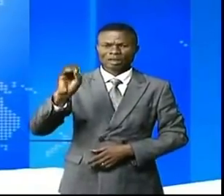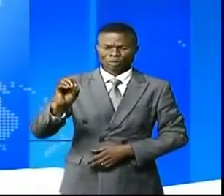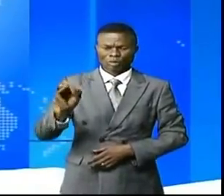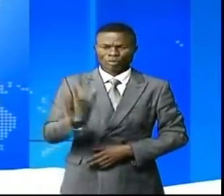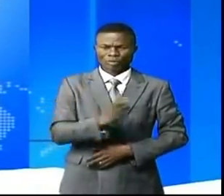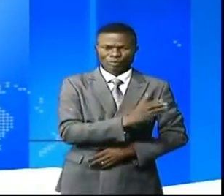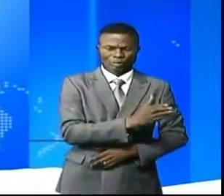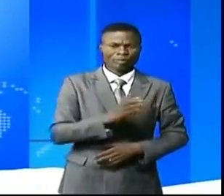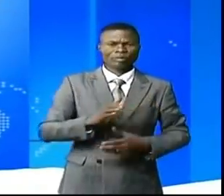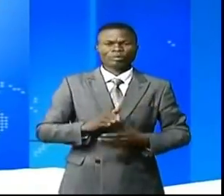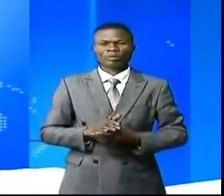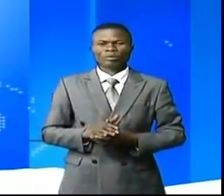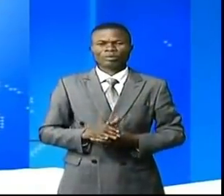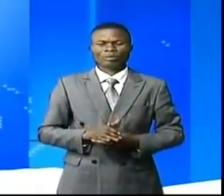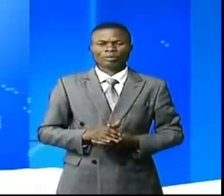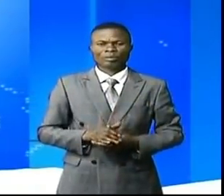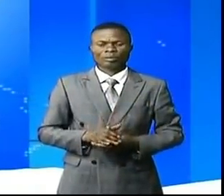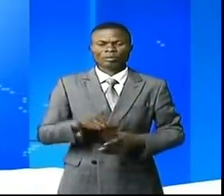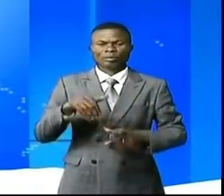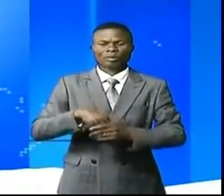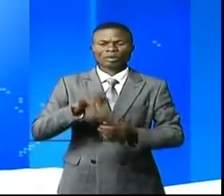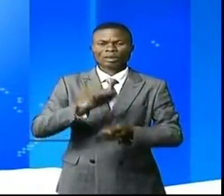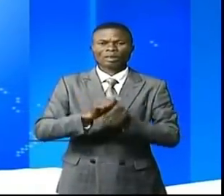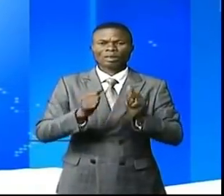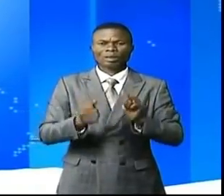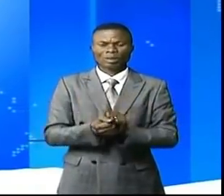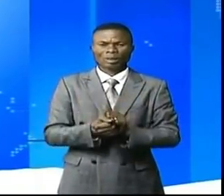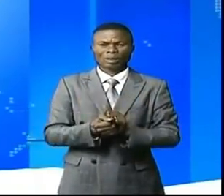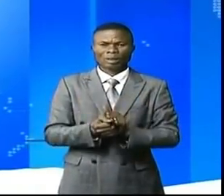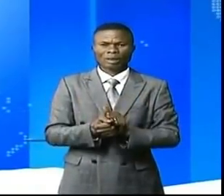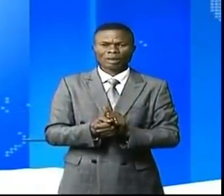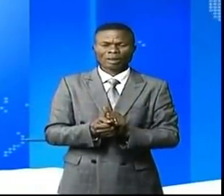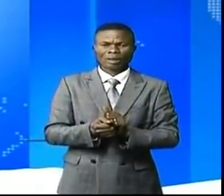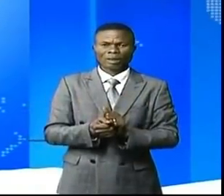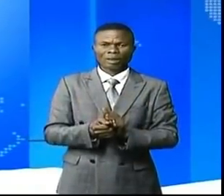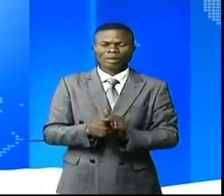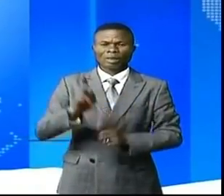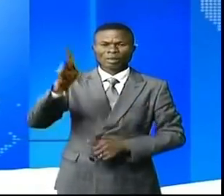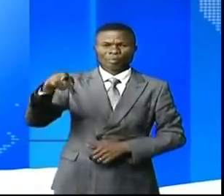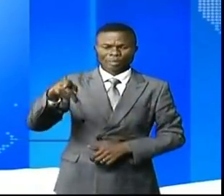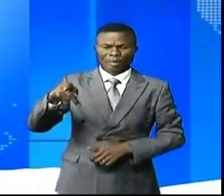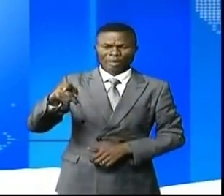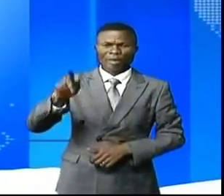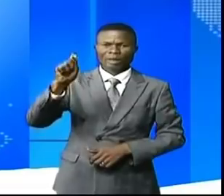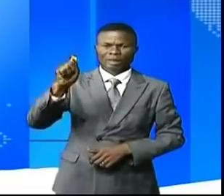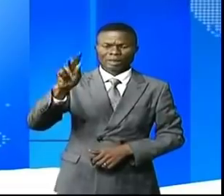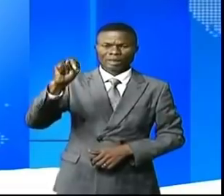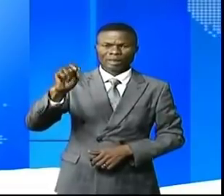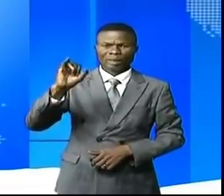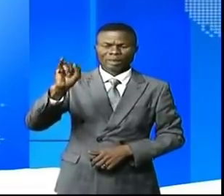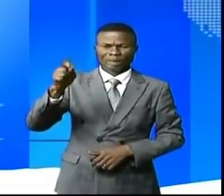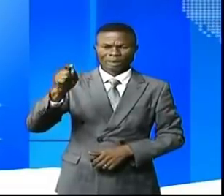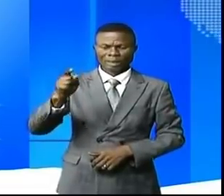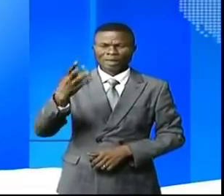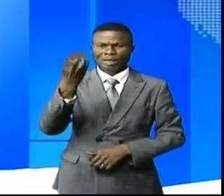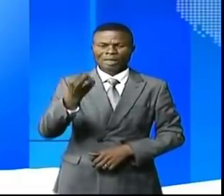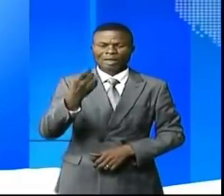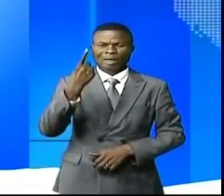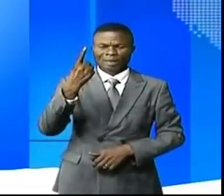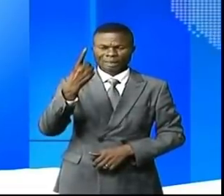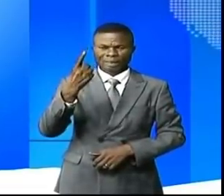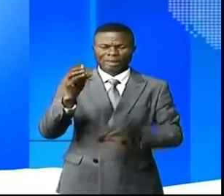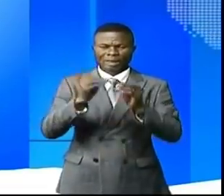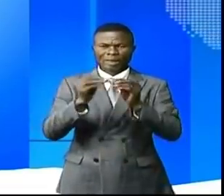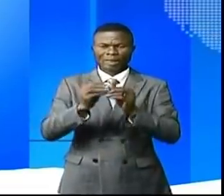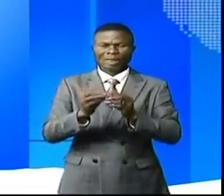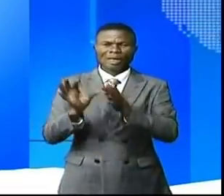Et puis, dans le secteur de Petén-Tik, la 40e session ordinaire de l'Union